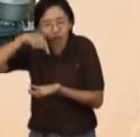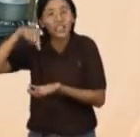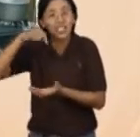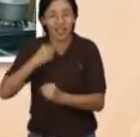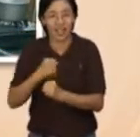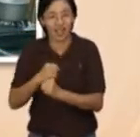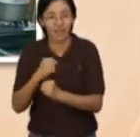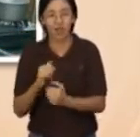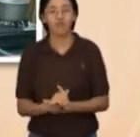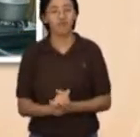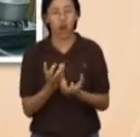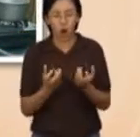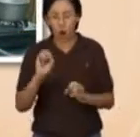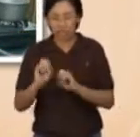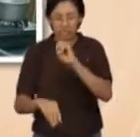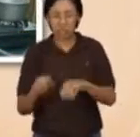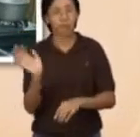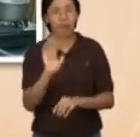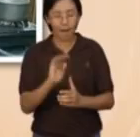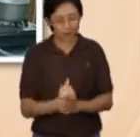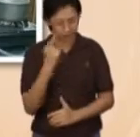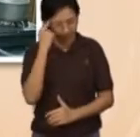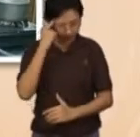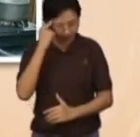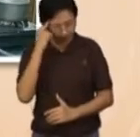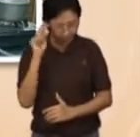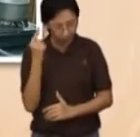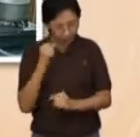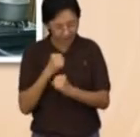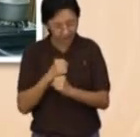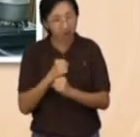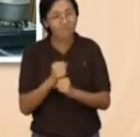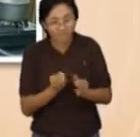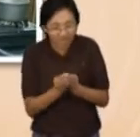ของไม่มีทิ้งอะฮะ คือ พูดง่ายๆไม่ให้ทิ้งนะครับผม